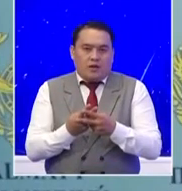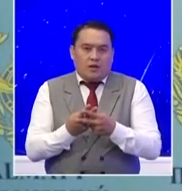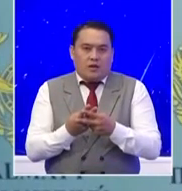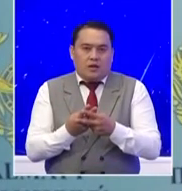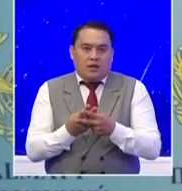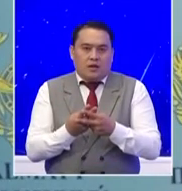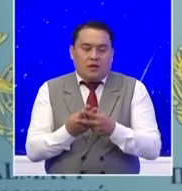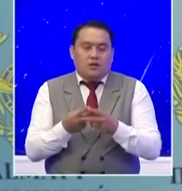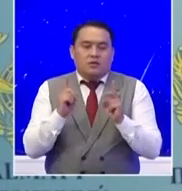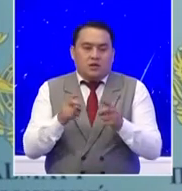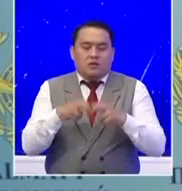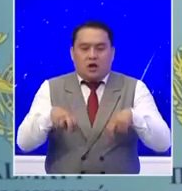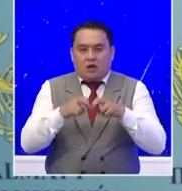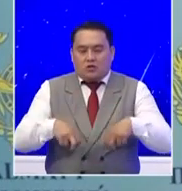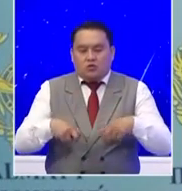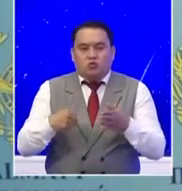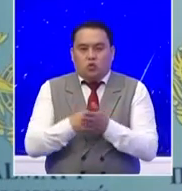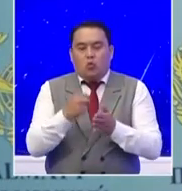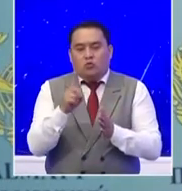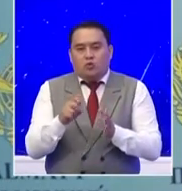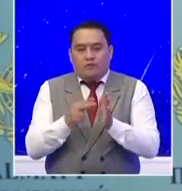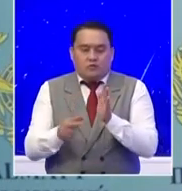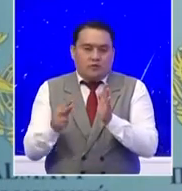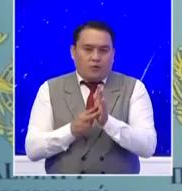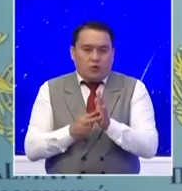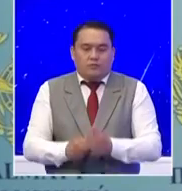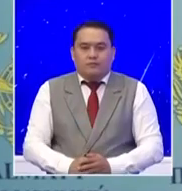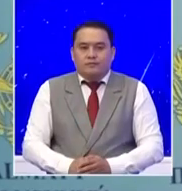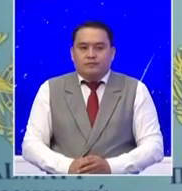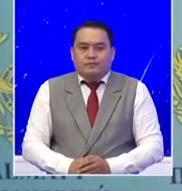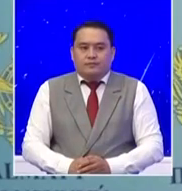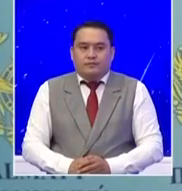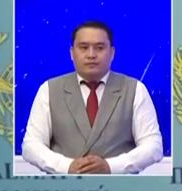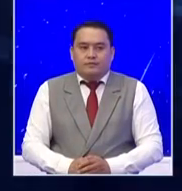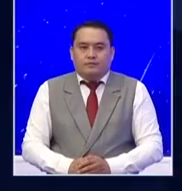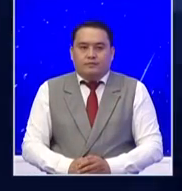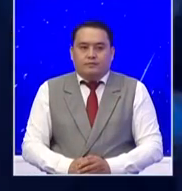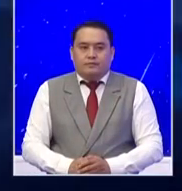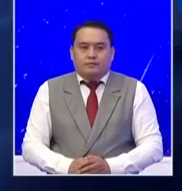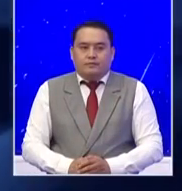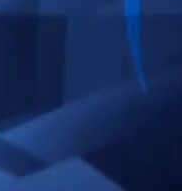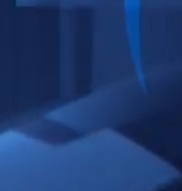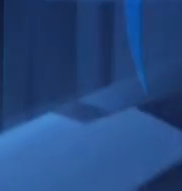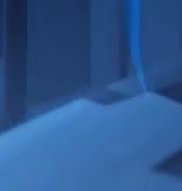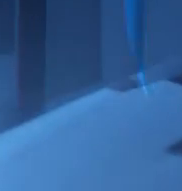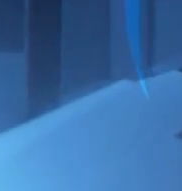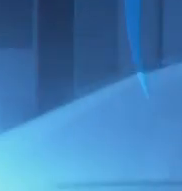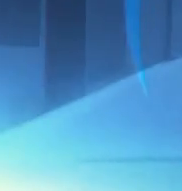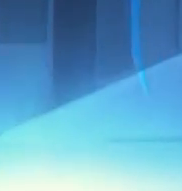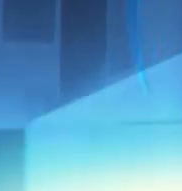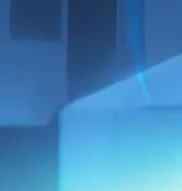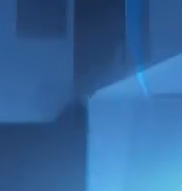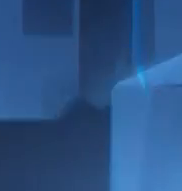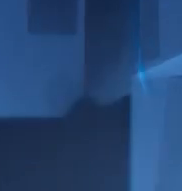дело расследуется согласно статье 188, части 1 Уголовного кодекса Республики Казахстан. Антон Хатиновский, телеканал ЖТСУ, при